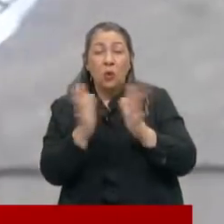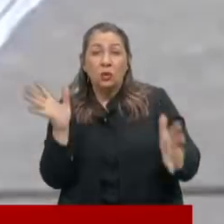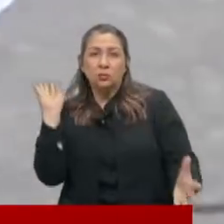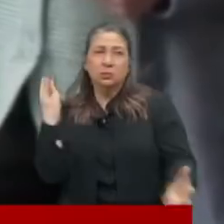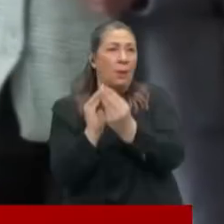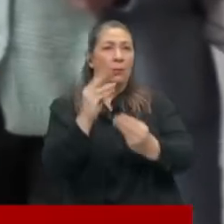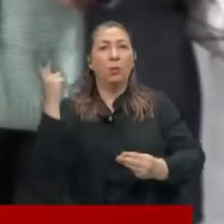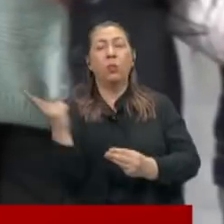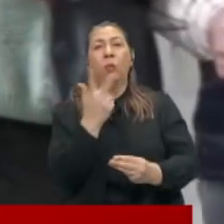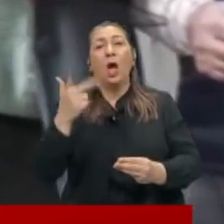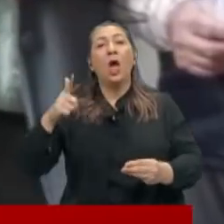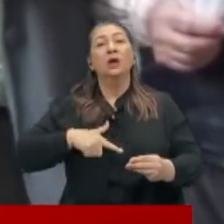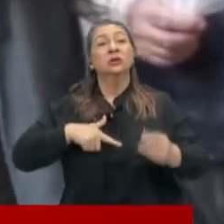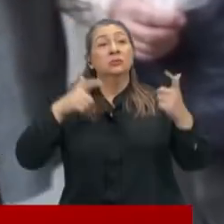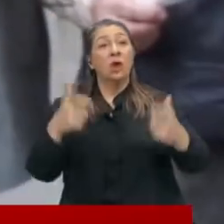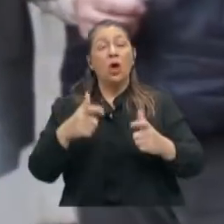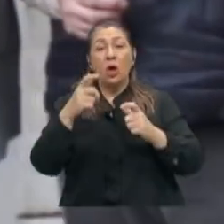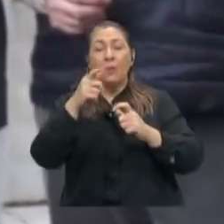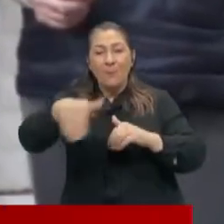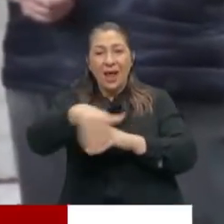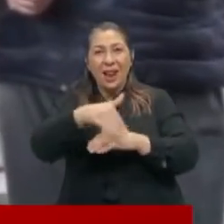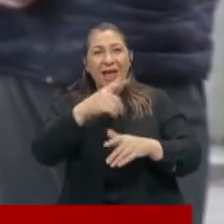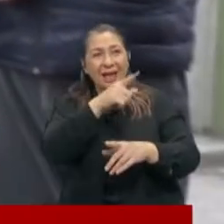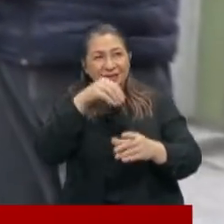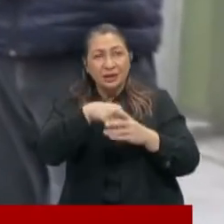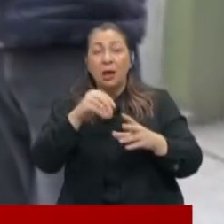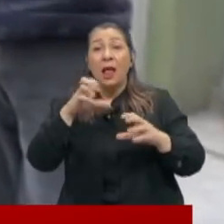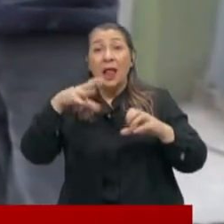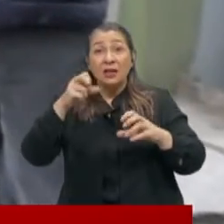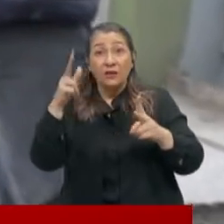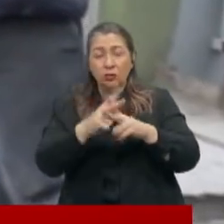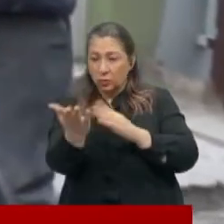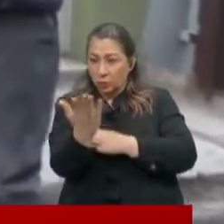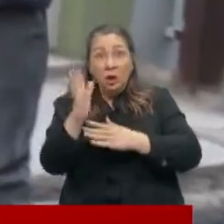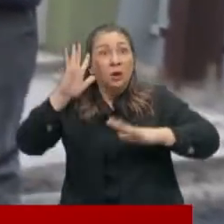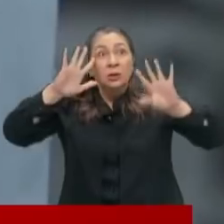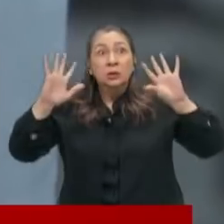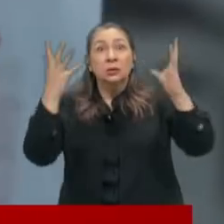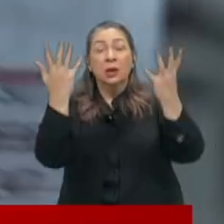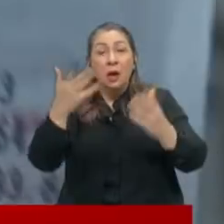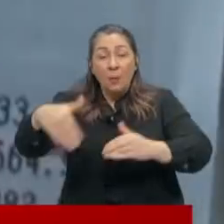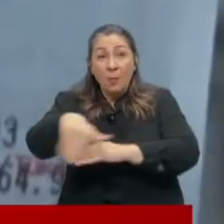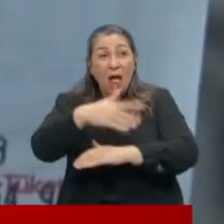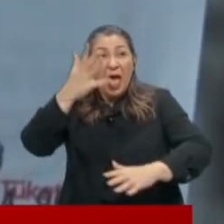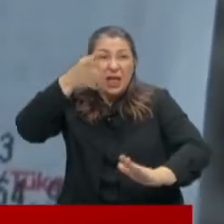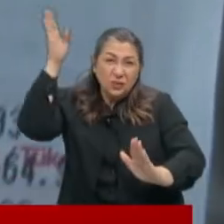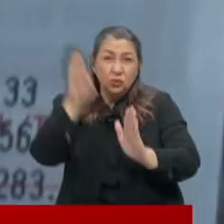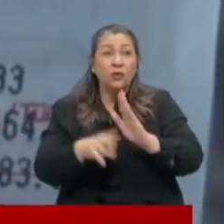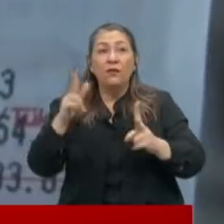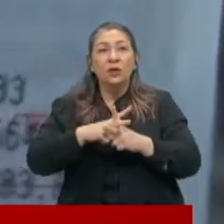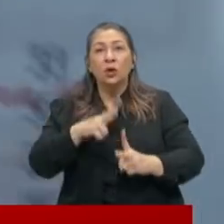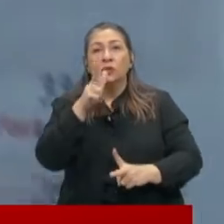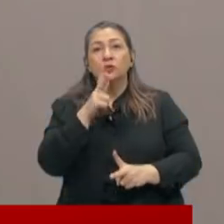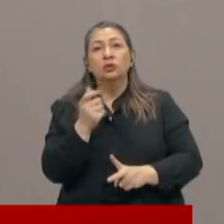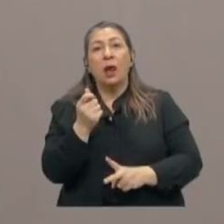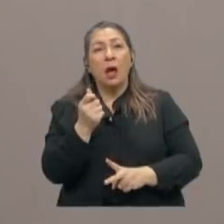olarak yansıdı. İzmir'de Özgür Mahallesi sakinleri de elektrik faturalarını görünce şaşkına döndü. Mahallede en düşük fatura